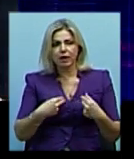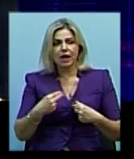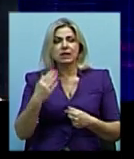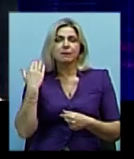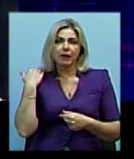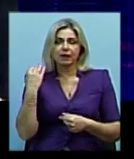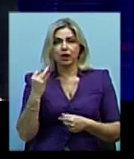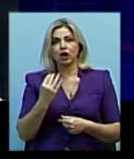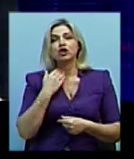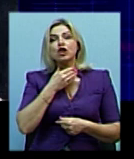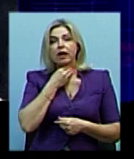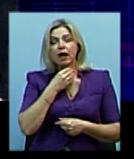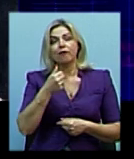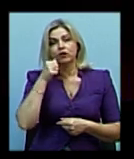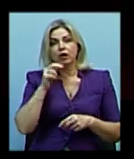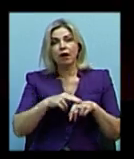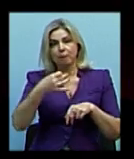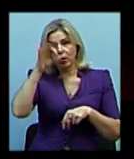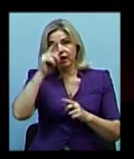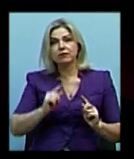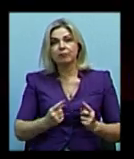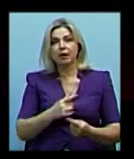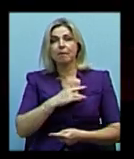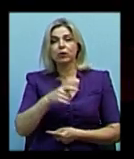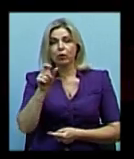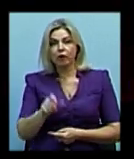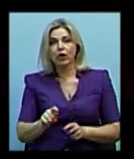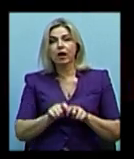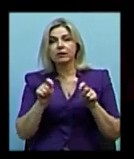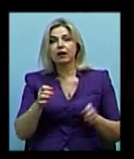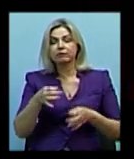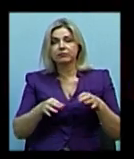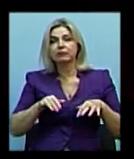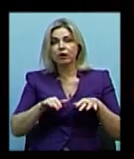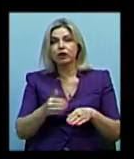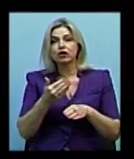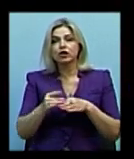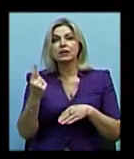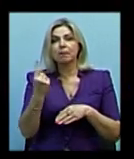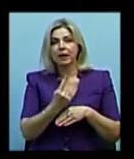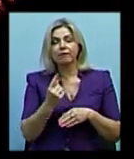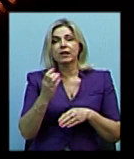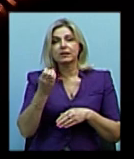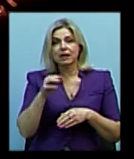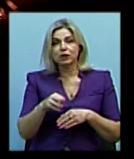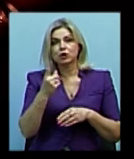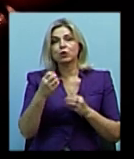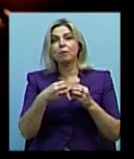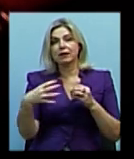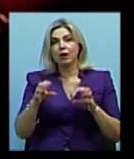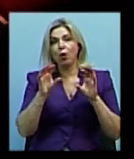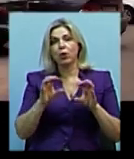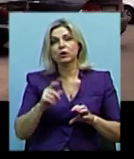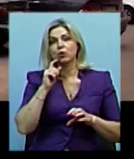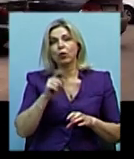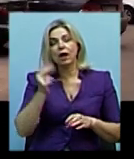шиї. Вчора поліція затримала підозрюваного. Відкрите кримінальне провадження за частиною 1 статті 115 Кримінального кодексу «Умисне